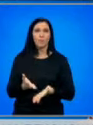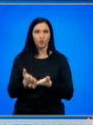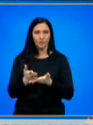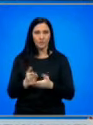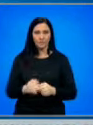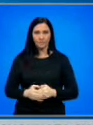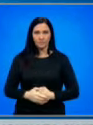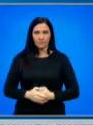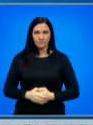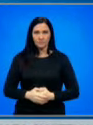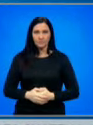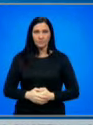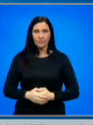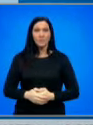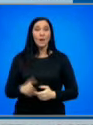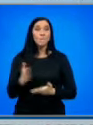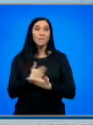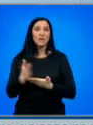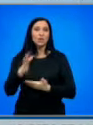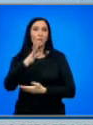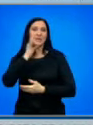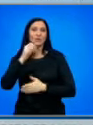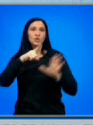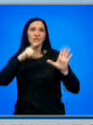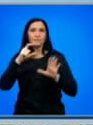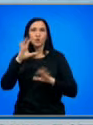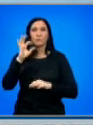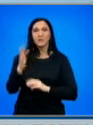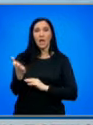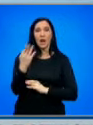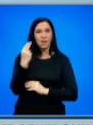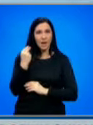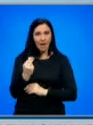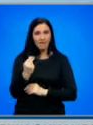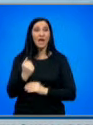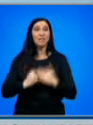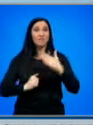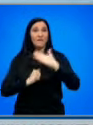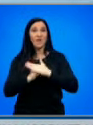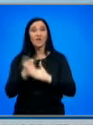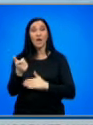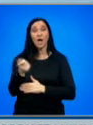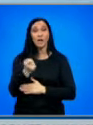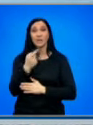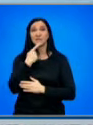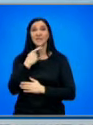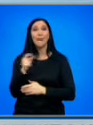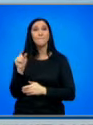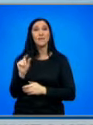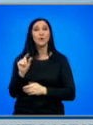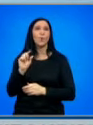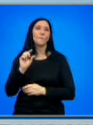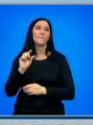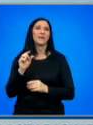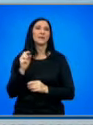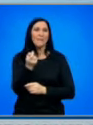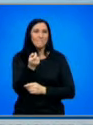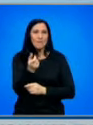сега. Между 500 и 750 хиляди лева варира таванът на кредитите за микро, малки и средни